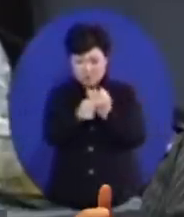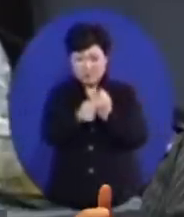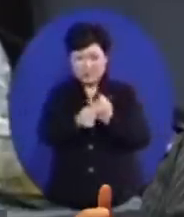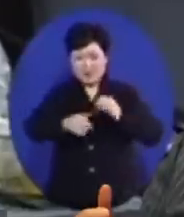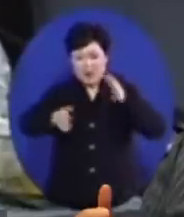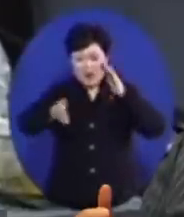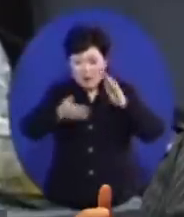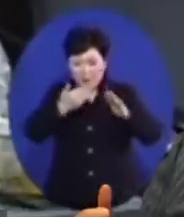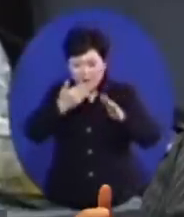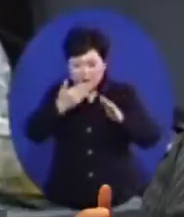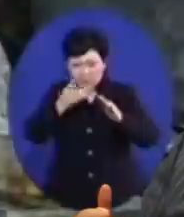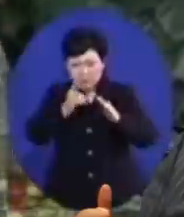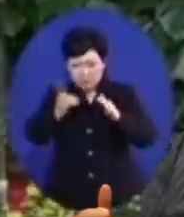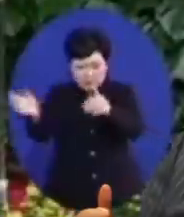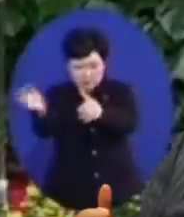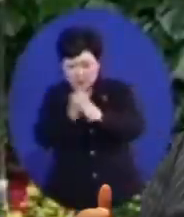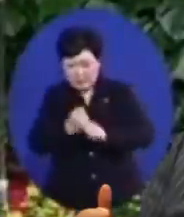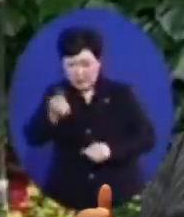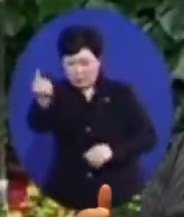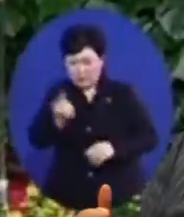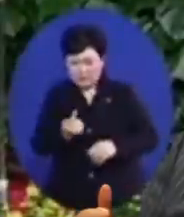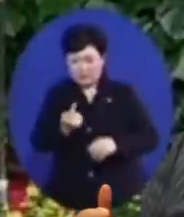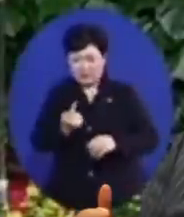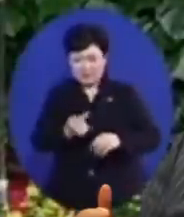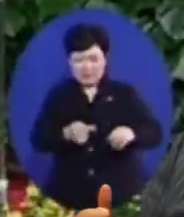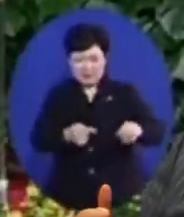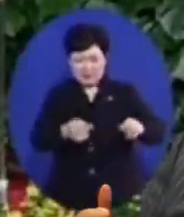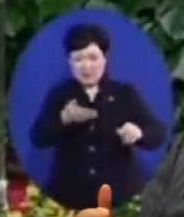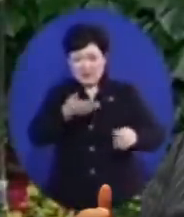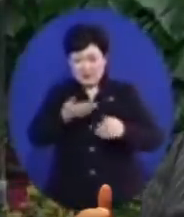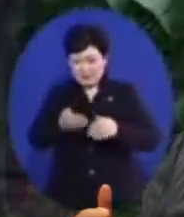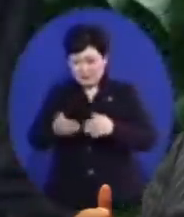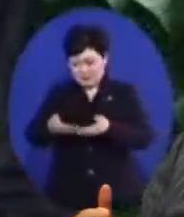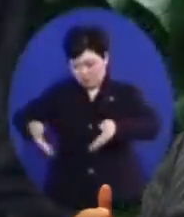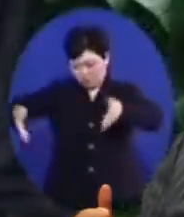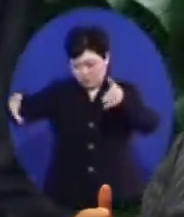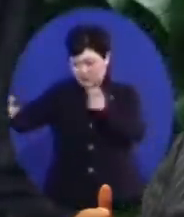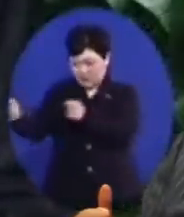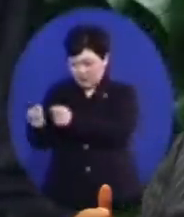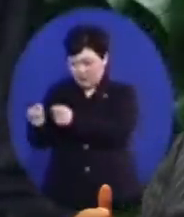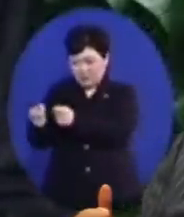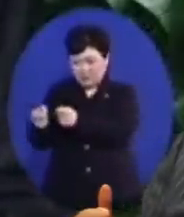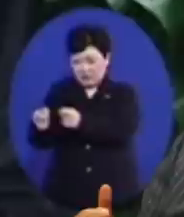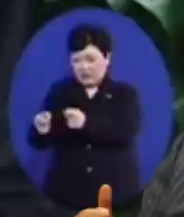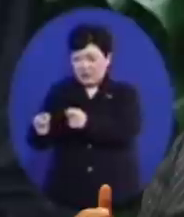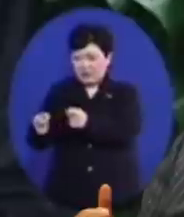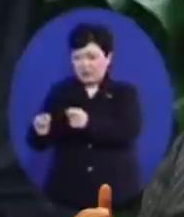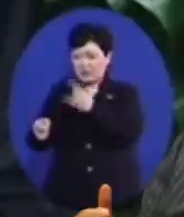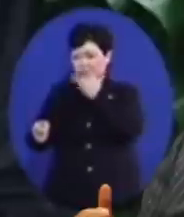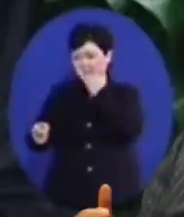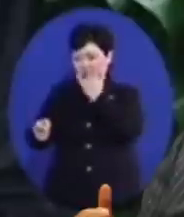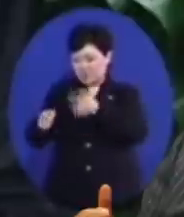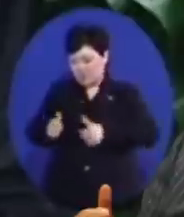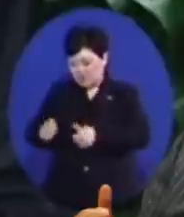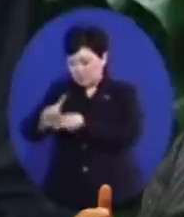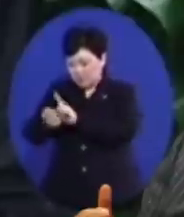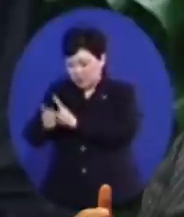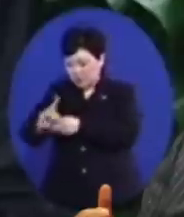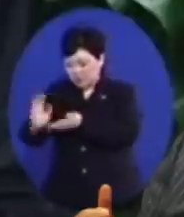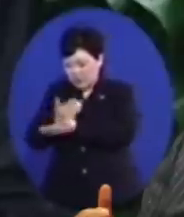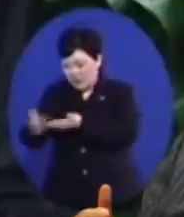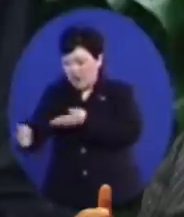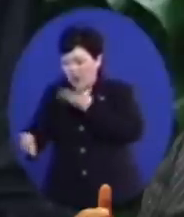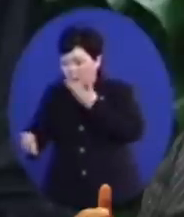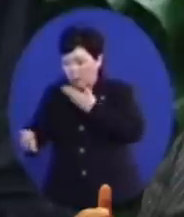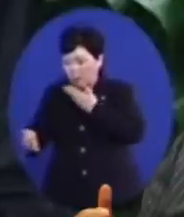먹이를 사냥해 와서 바로 그 둥지 곁에 둘이가 열심히 서로 나누어 먹고 새끼들에게는